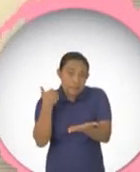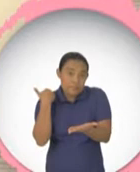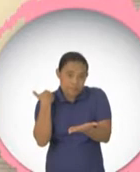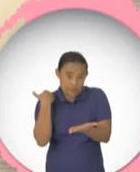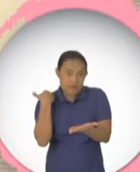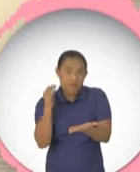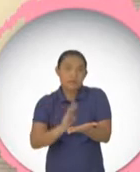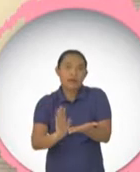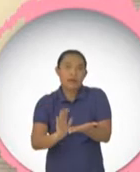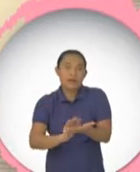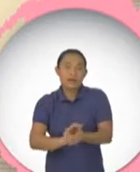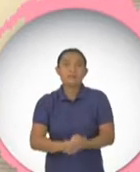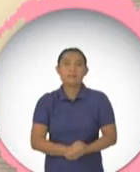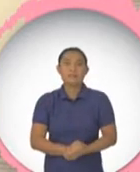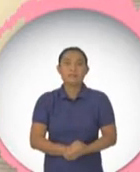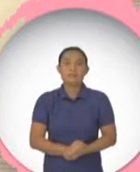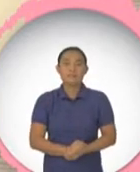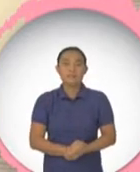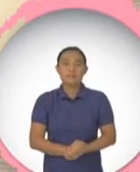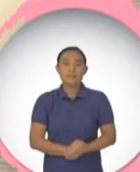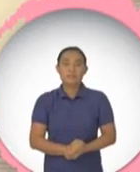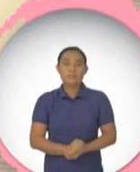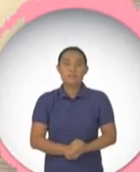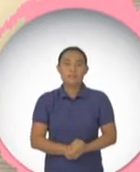ไปนะคะวางนะคะ